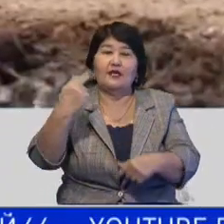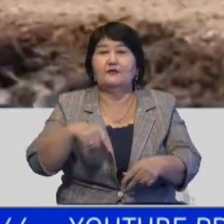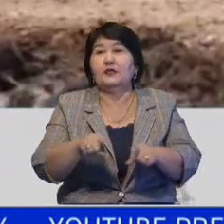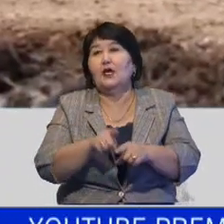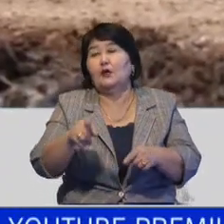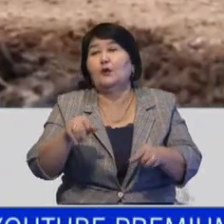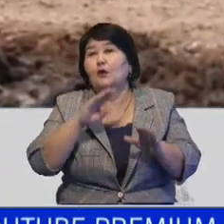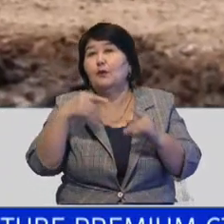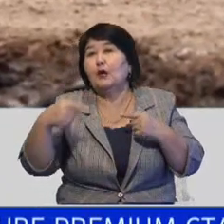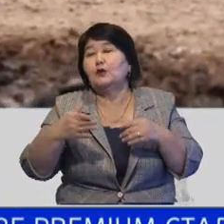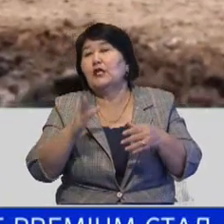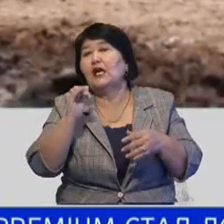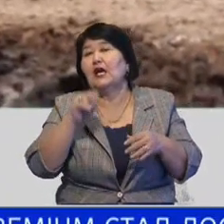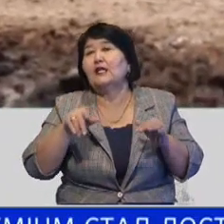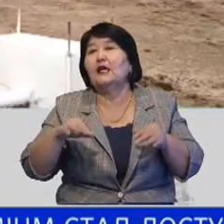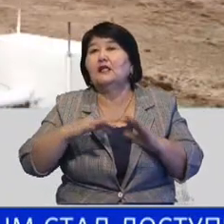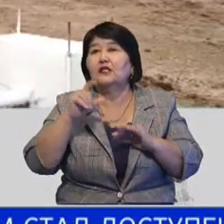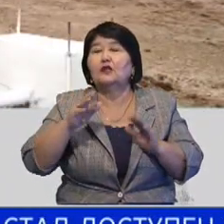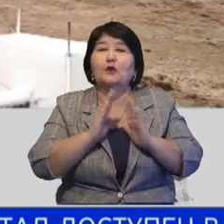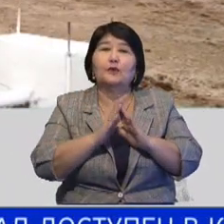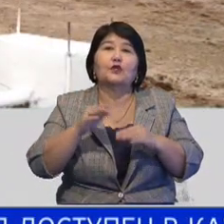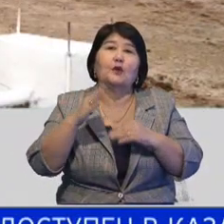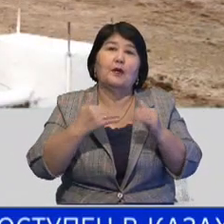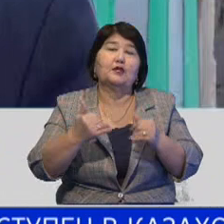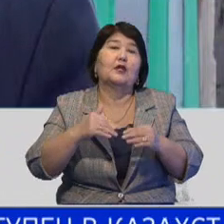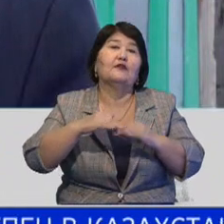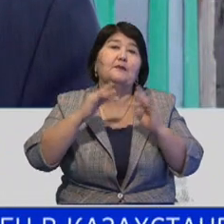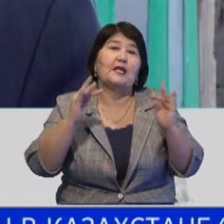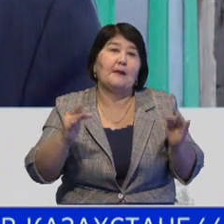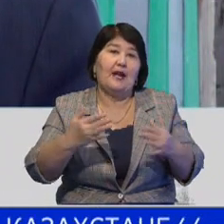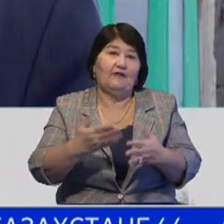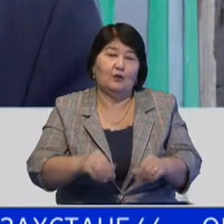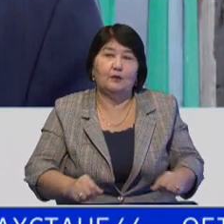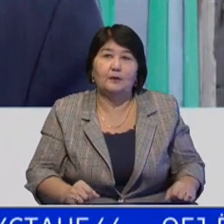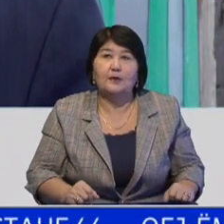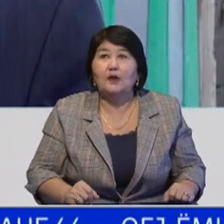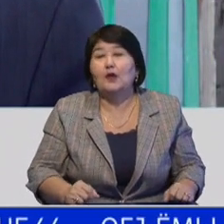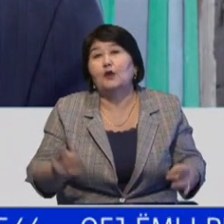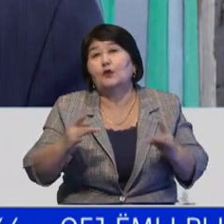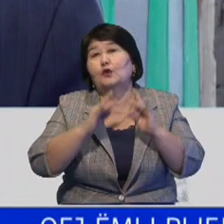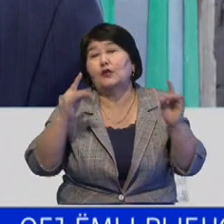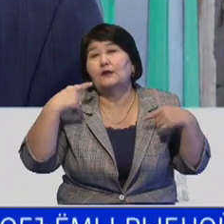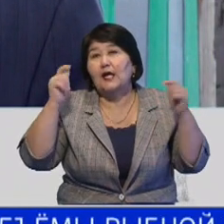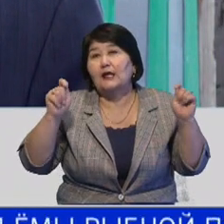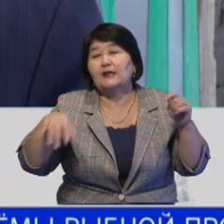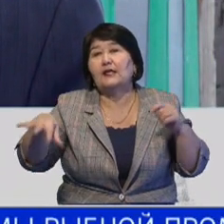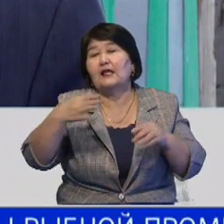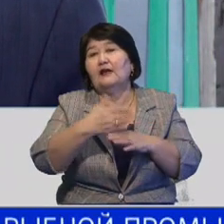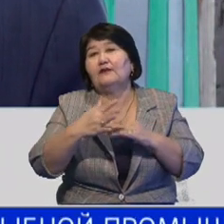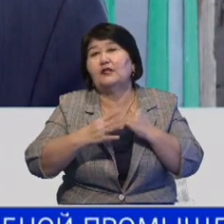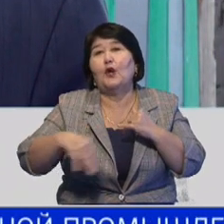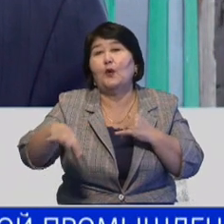но они по другую сторону канала сельчане просят построить переправу нужен мост для выпаса с кота на выделенных